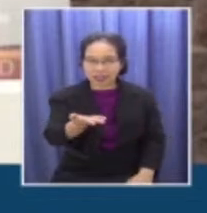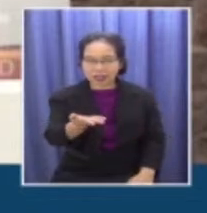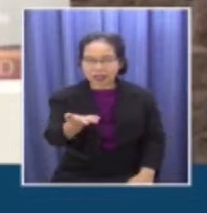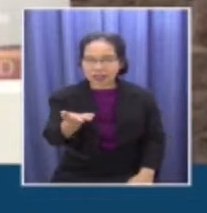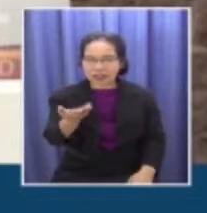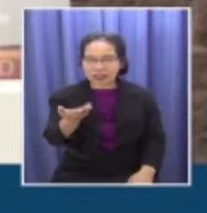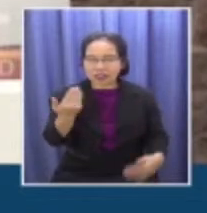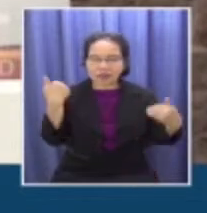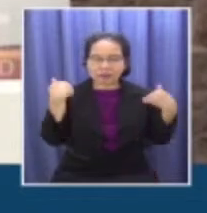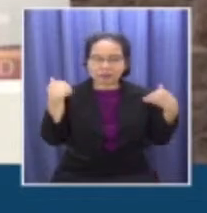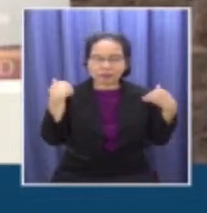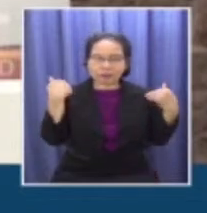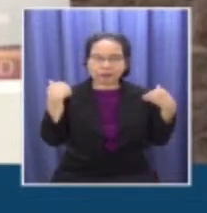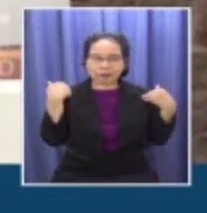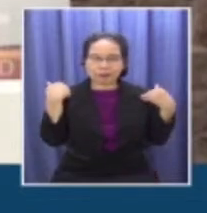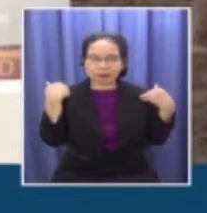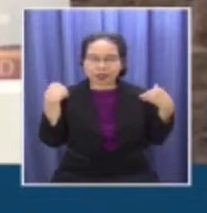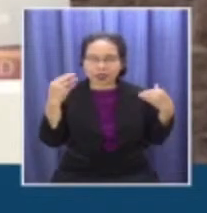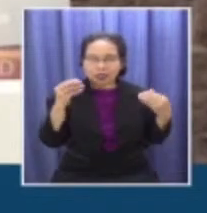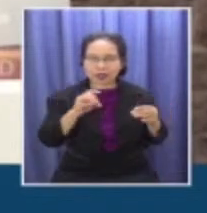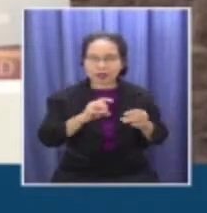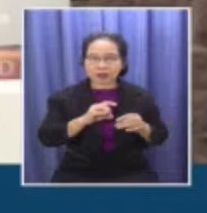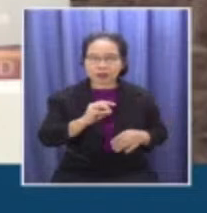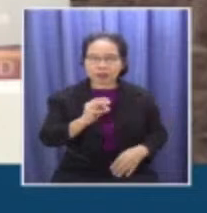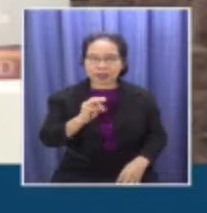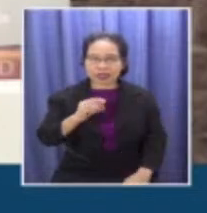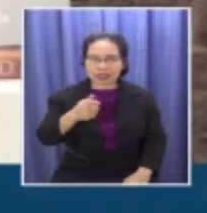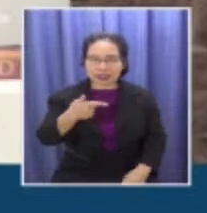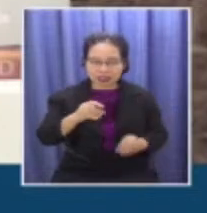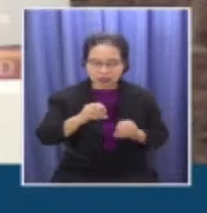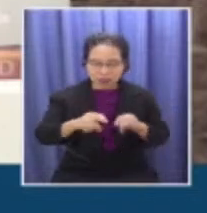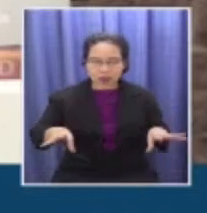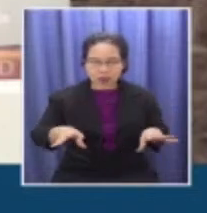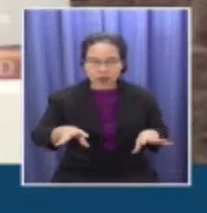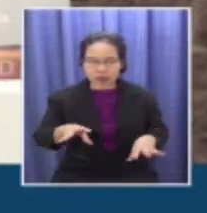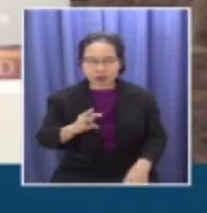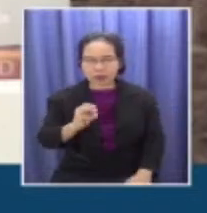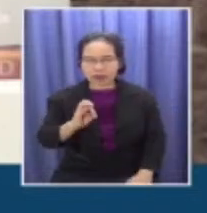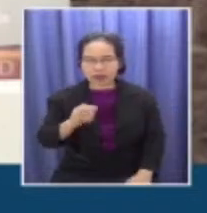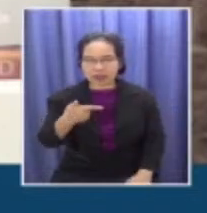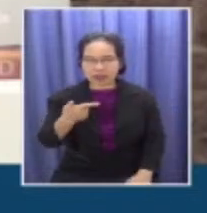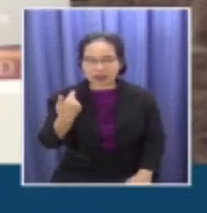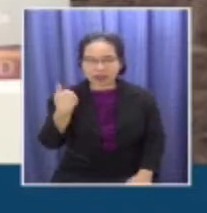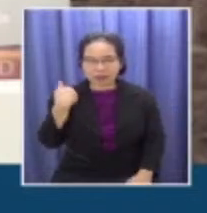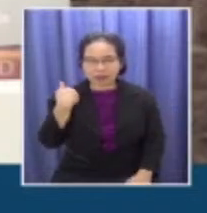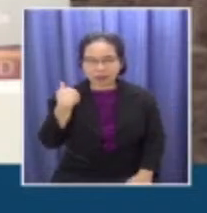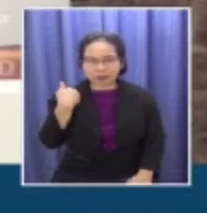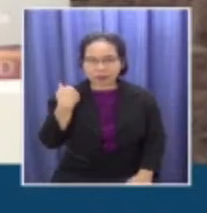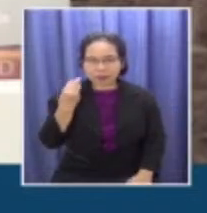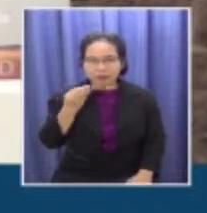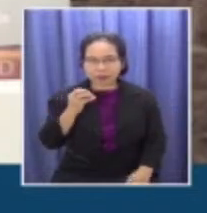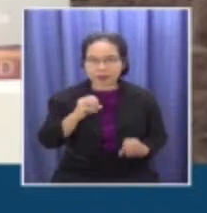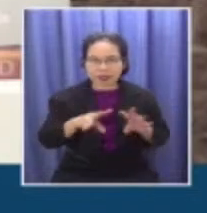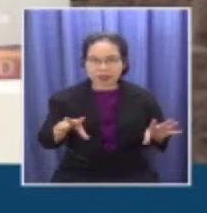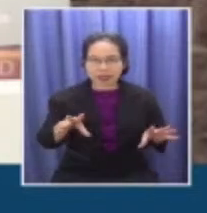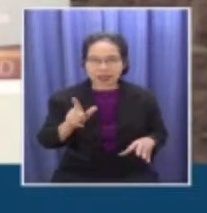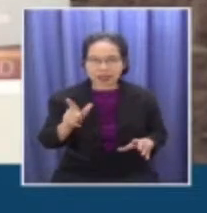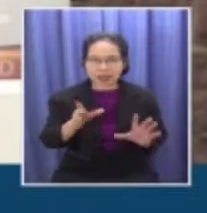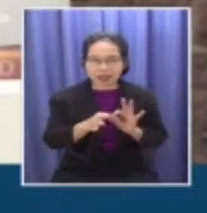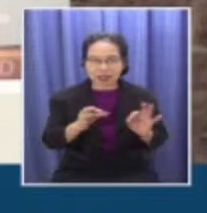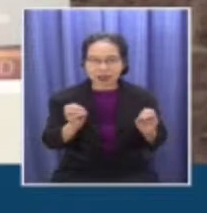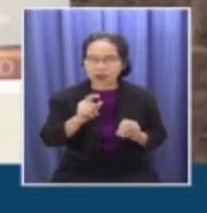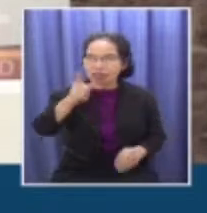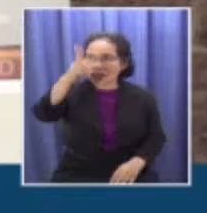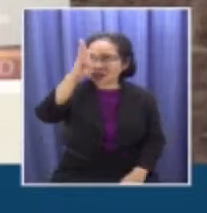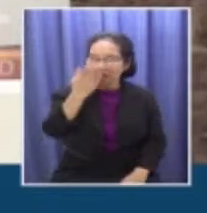ɛfiri sɛ nipa firi nnue ne nkaatie mu a ɛbaa ne sɛ na nnue ne nipa ɛyɛ awo